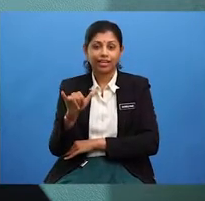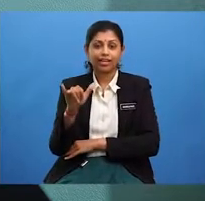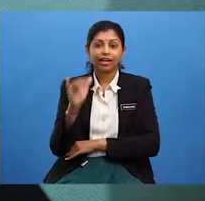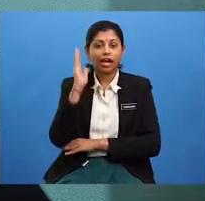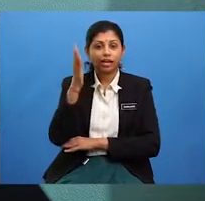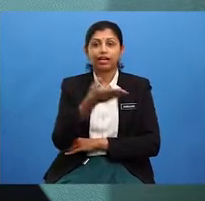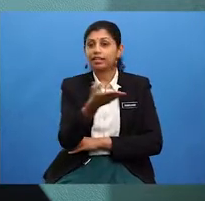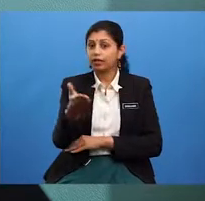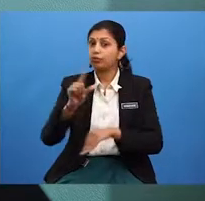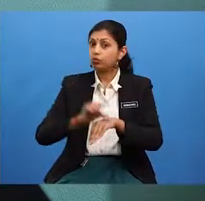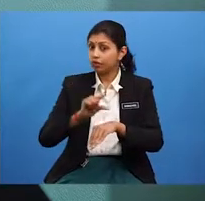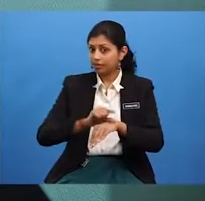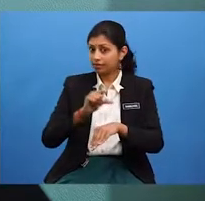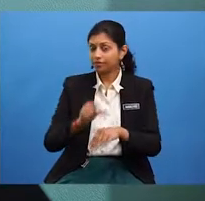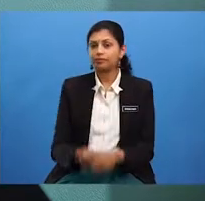kamu reka cipta.